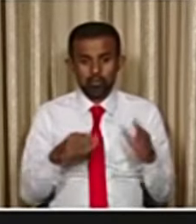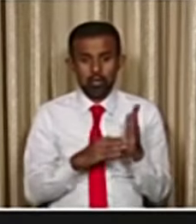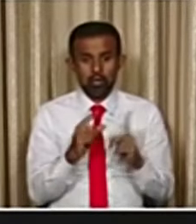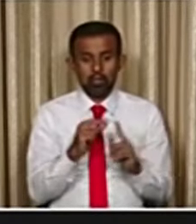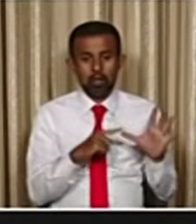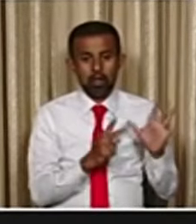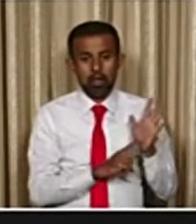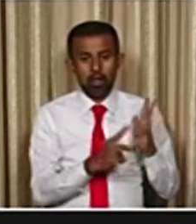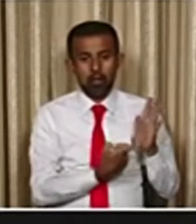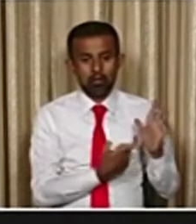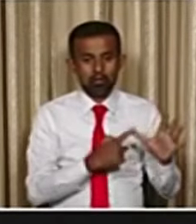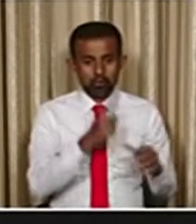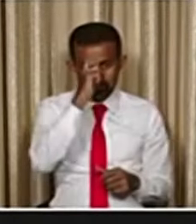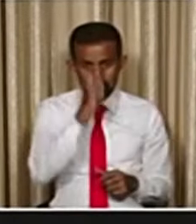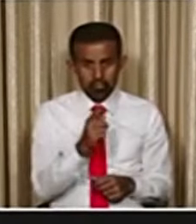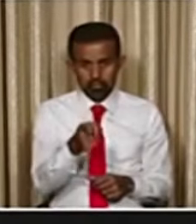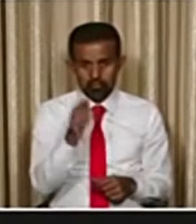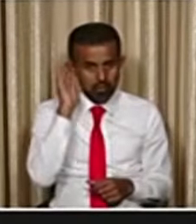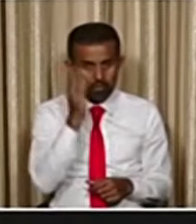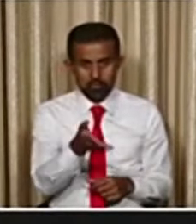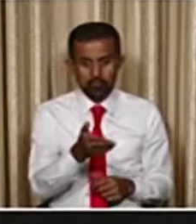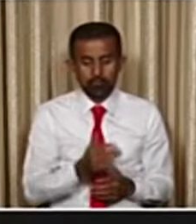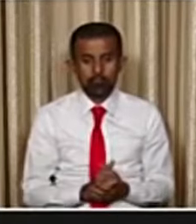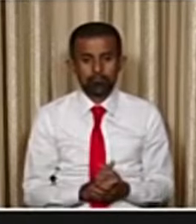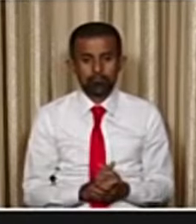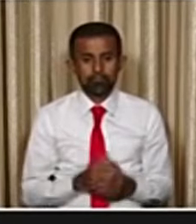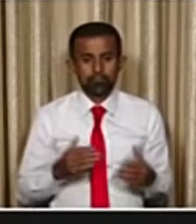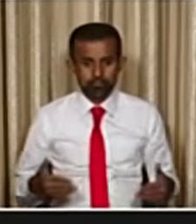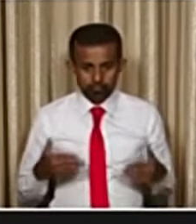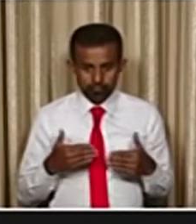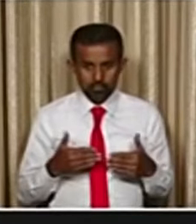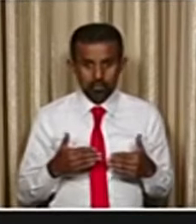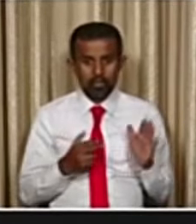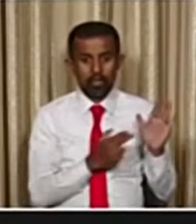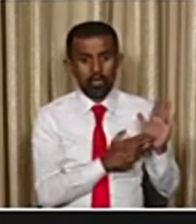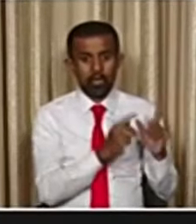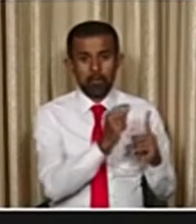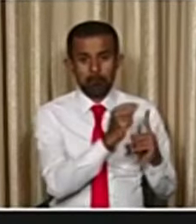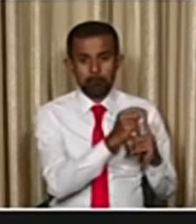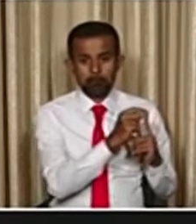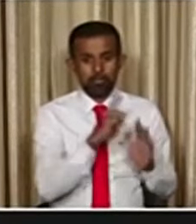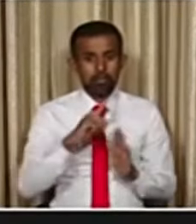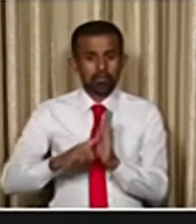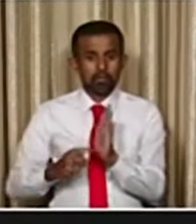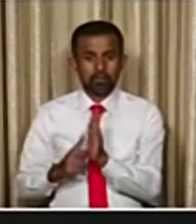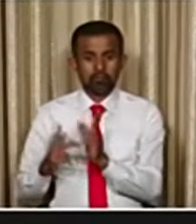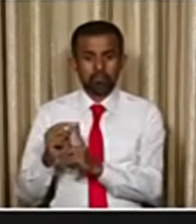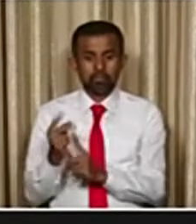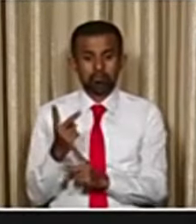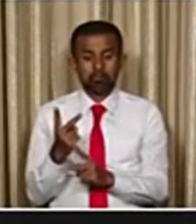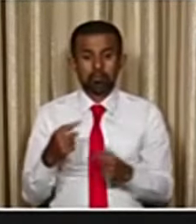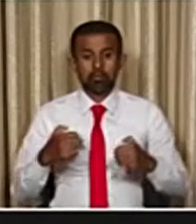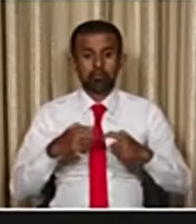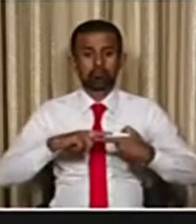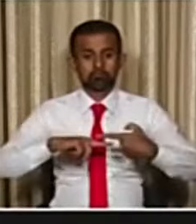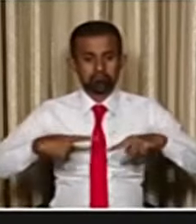මහත්මයා අනුර කුමාර දිසානායක මහත්තයාගෙන් මම අහන්න කැමති. ඒකම අද NPP එකයි ජනතා විමුක්තිගමුණයි දෙපැත්ත කඹා